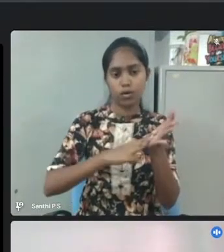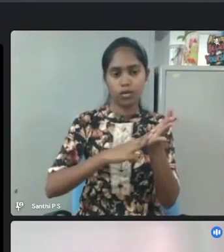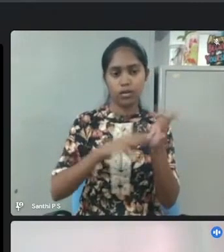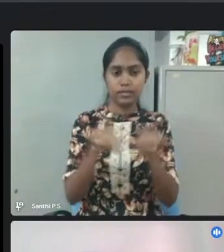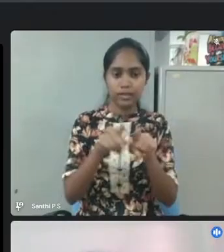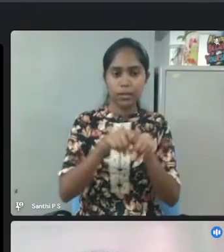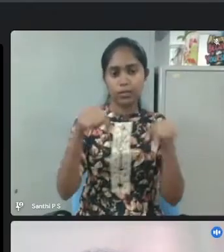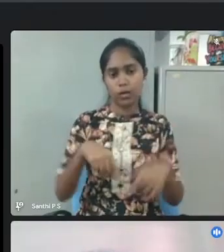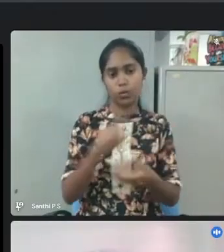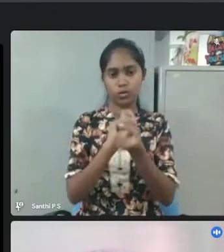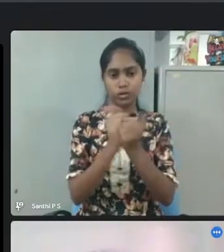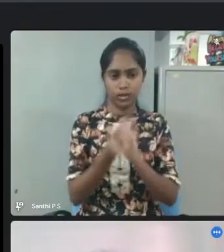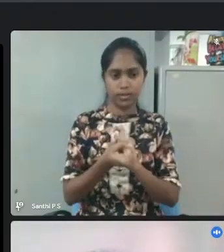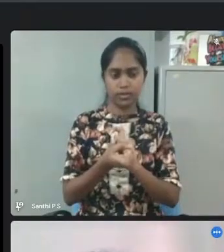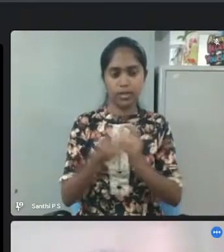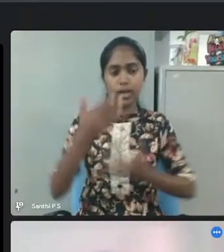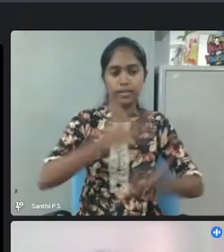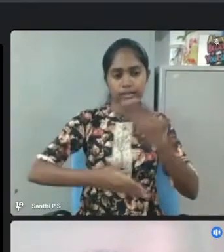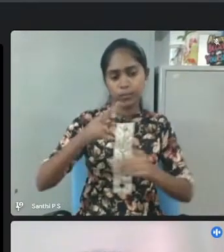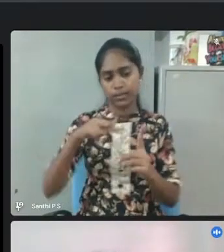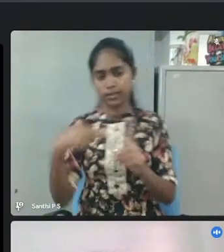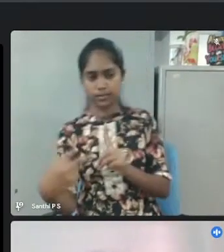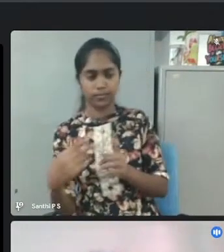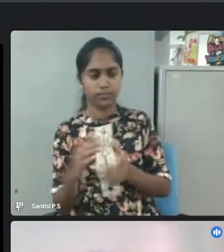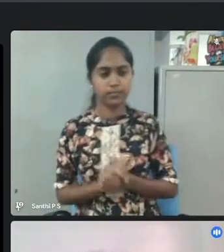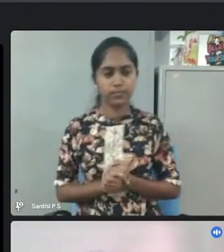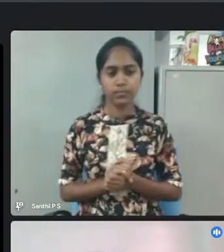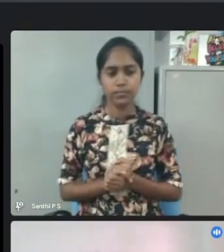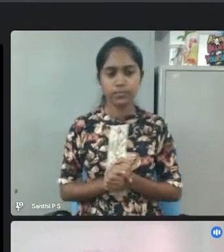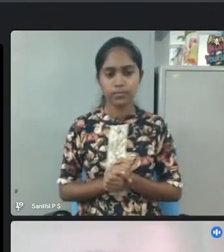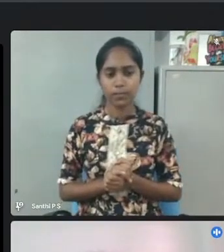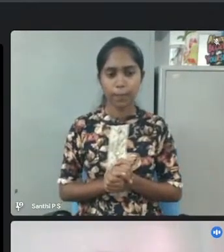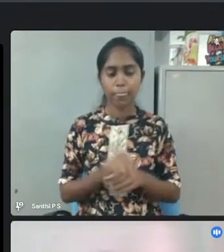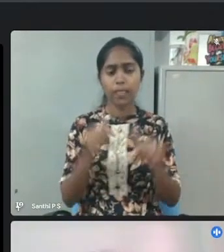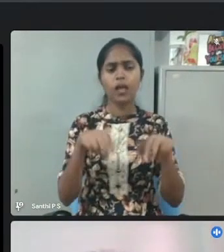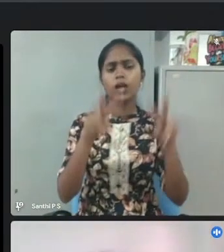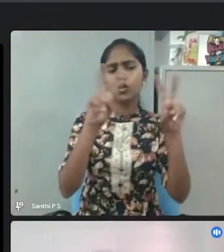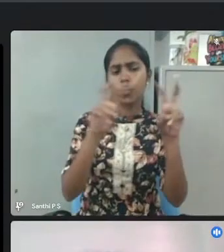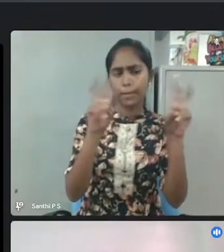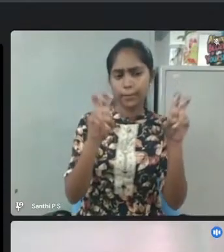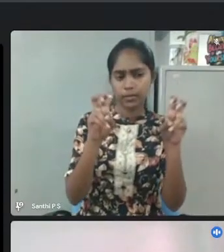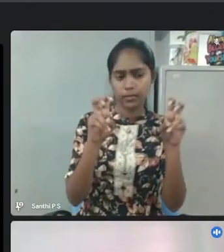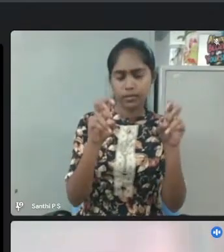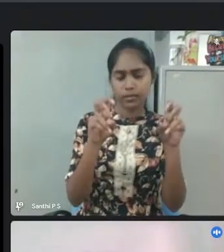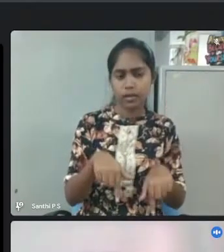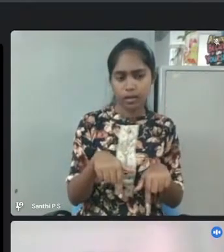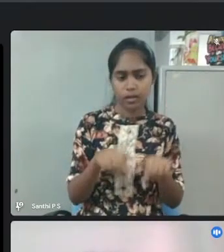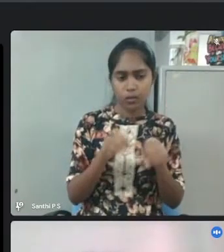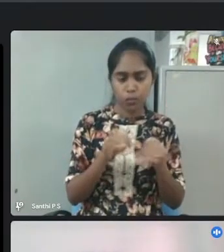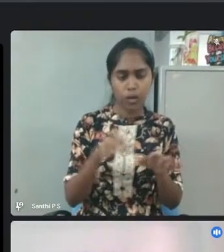ഇപ്പോൾ ഭിന്നശേഷിയെ നമ്മൾ കാണുന്നത്. ഇതിൽ ഈ ഒരു ആശയം ഉരുത്തിരിഞ്ഞത് CRPD